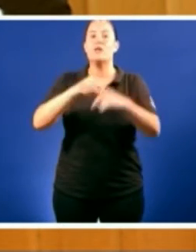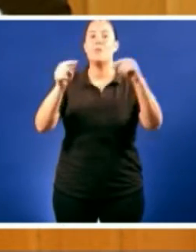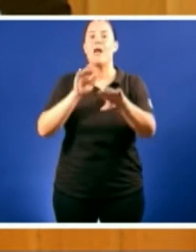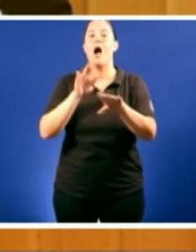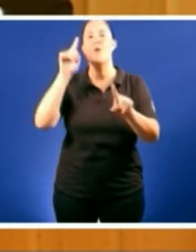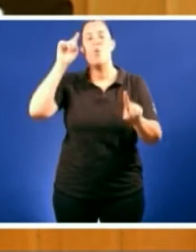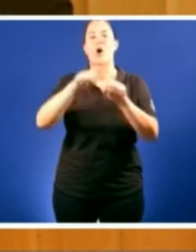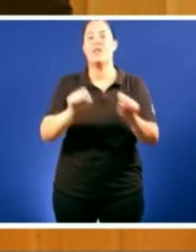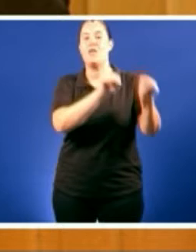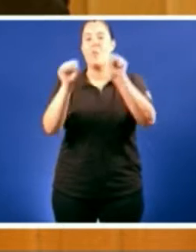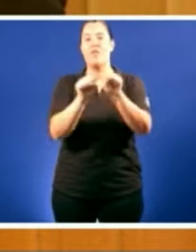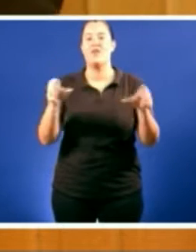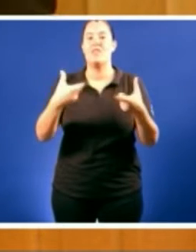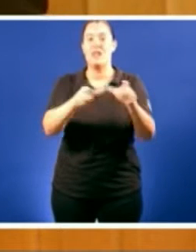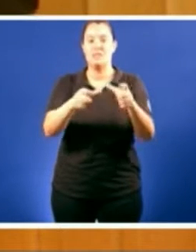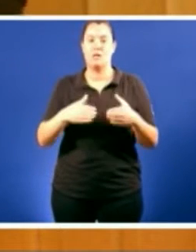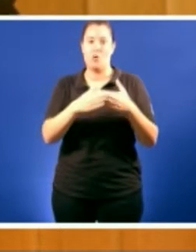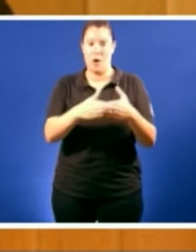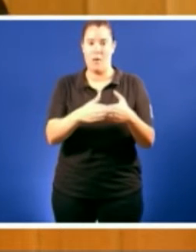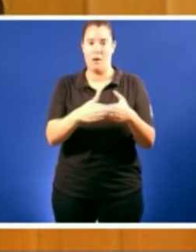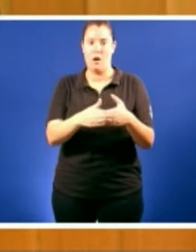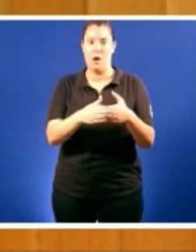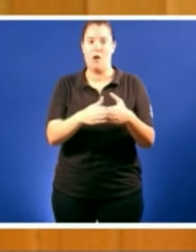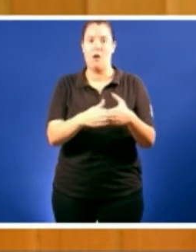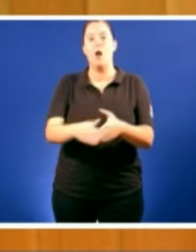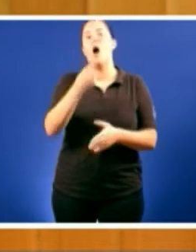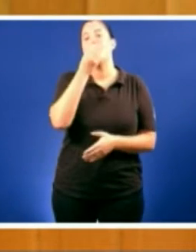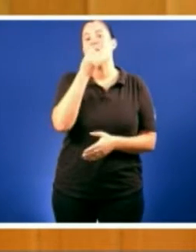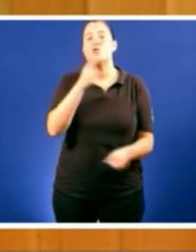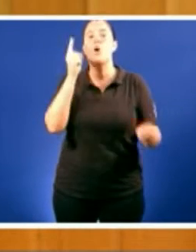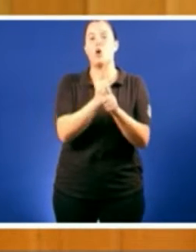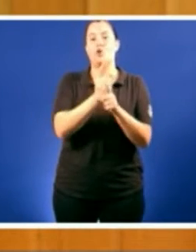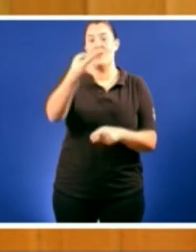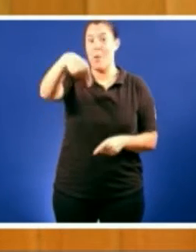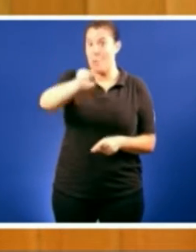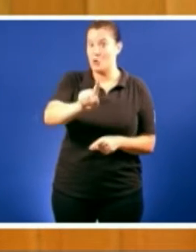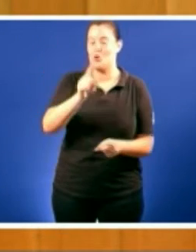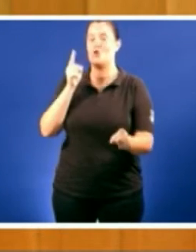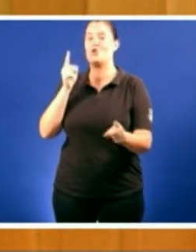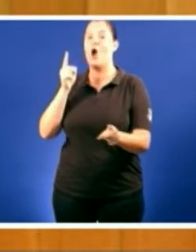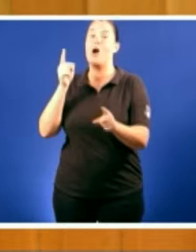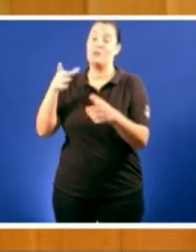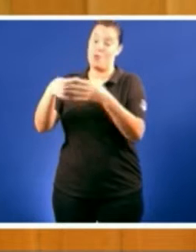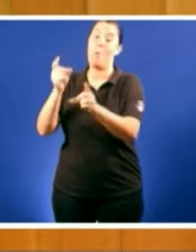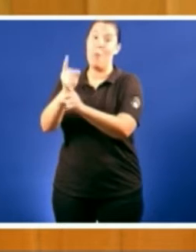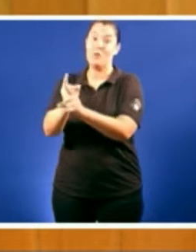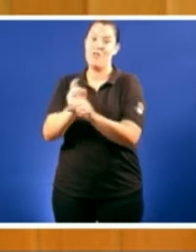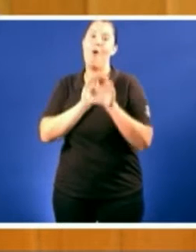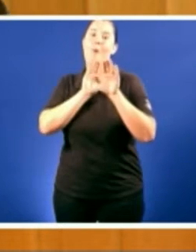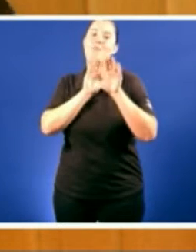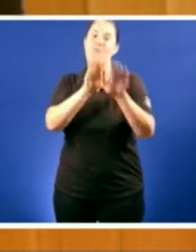naval. O PSOE votou unha en contra. Vostedes que estaban na oposición votaron a favor.